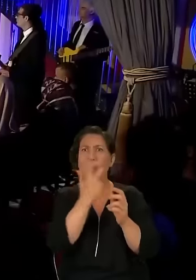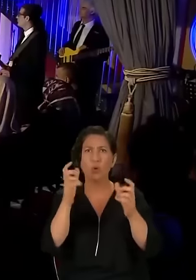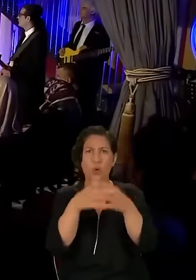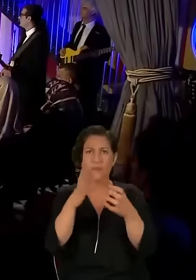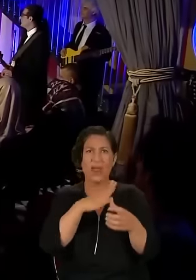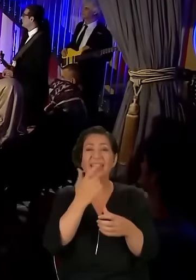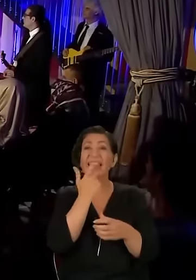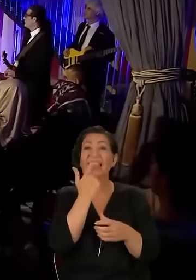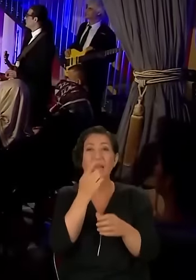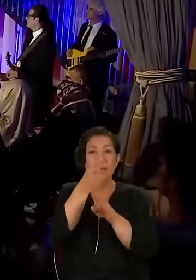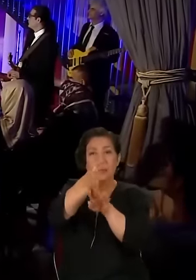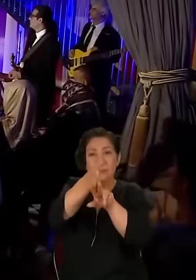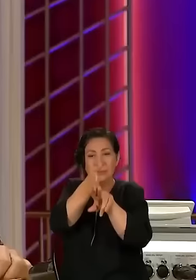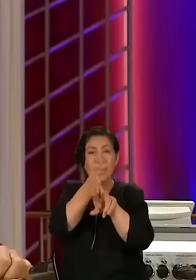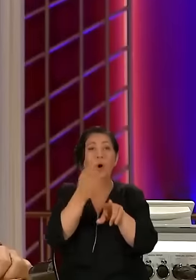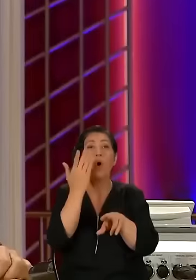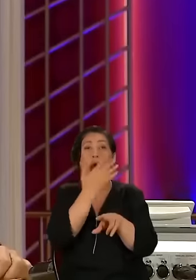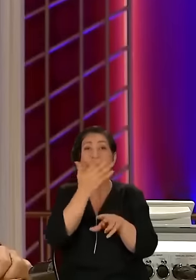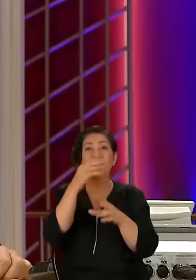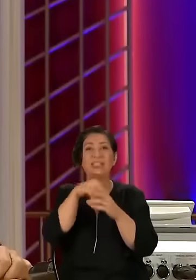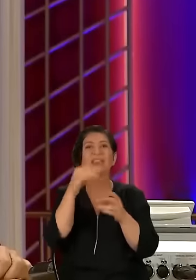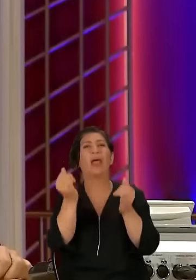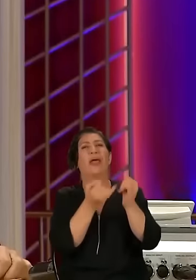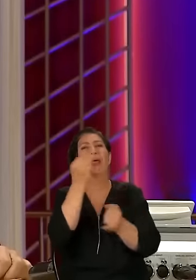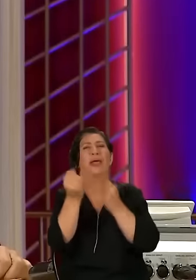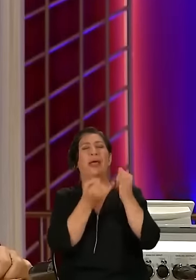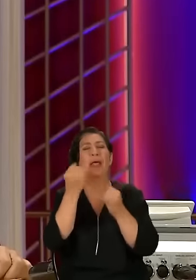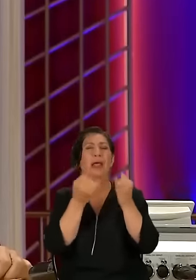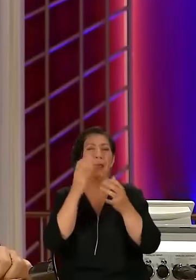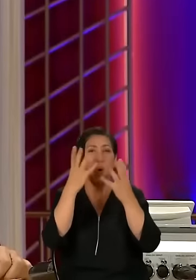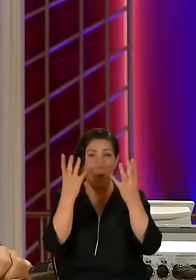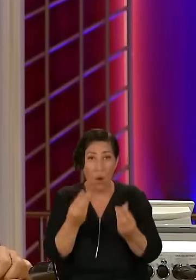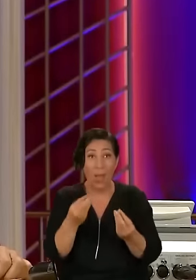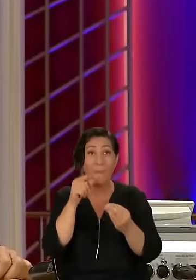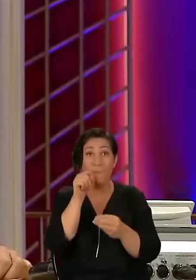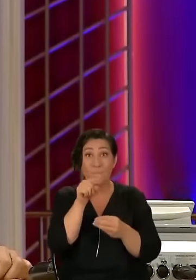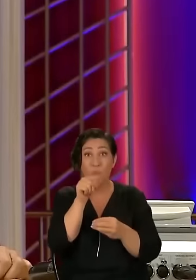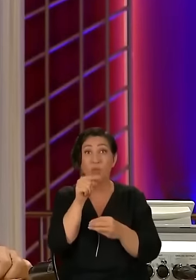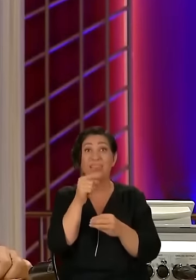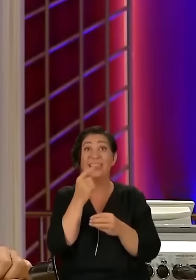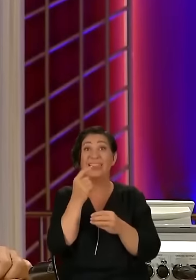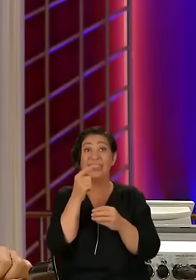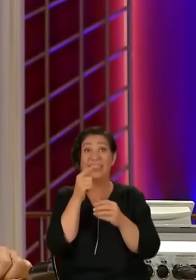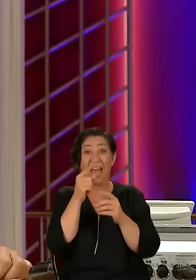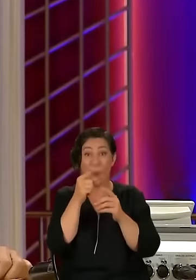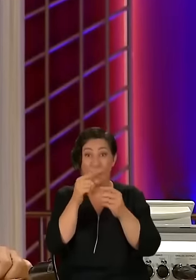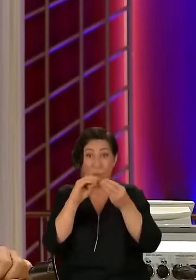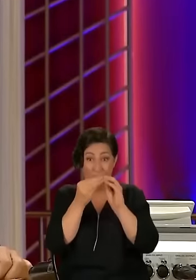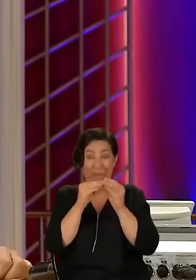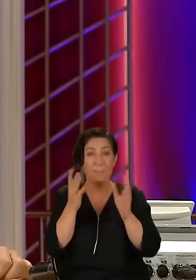Dili ikiye ayrılmıştır ve okulda filan onunla çok dalga geçmelerine neden olan bu şey... Bu